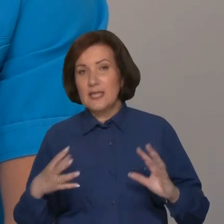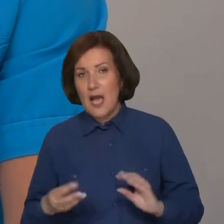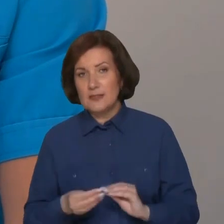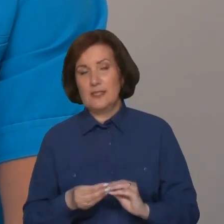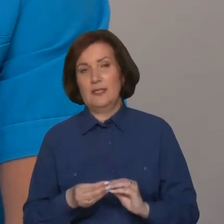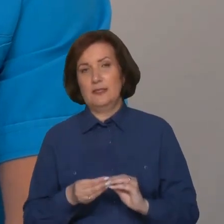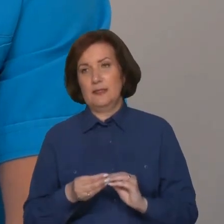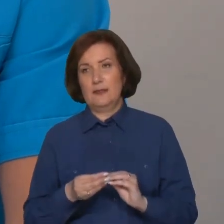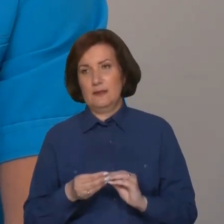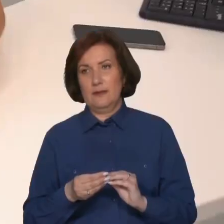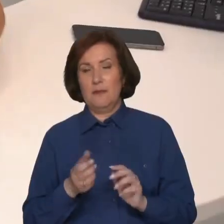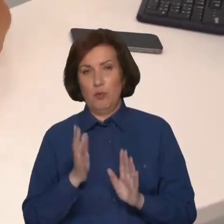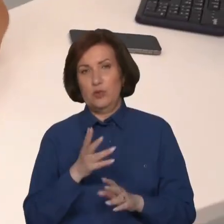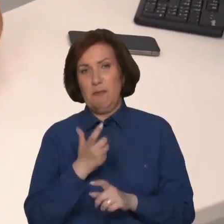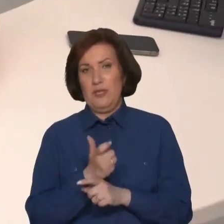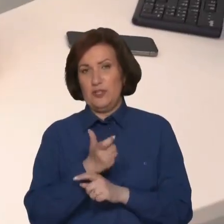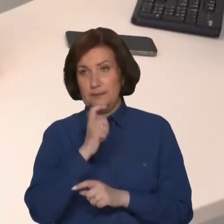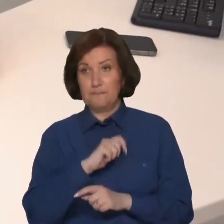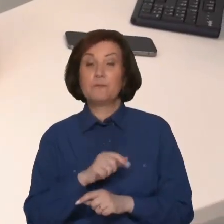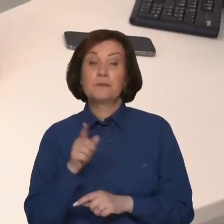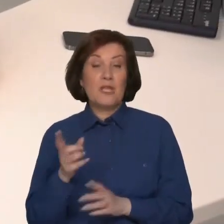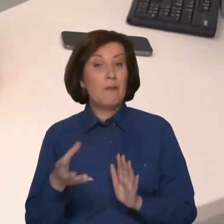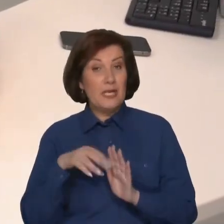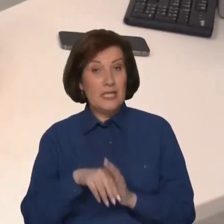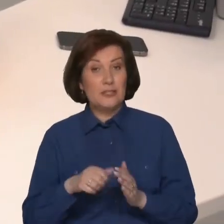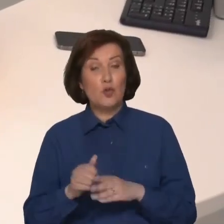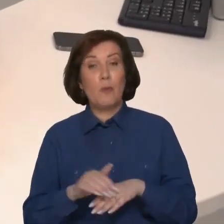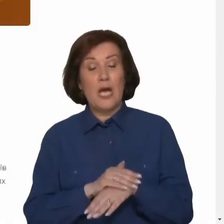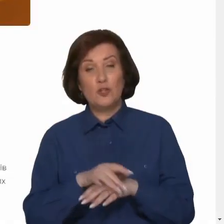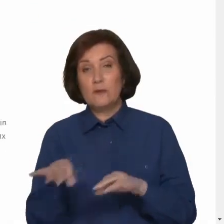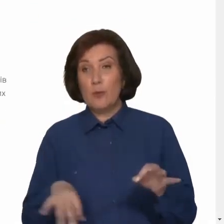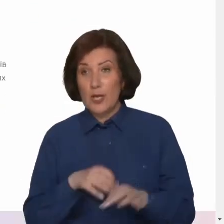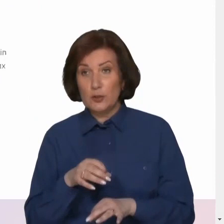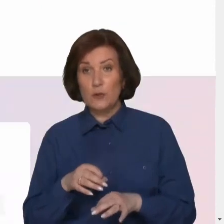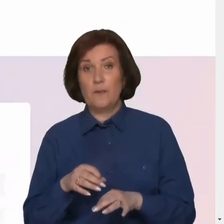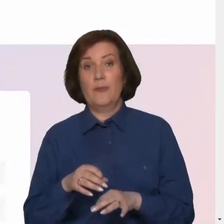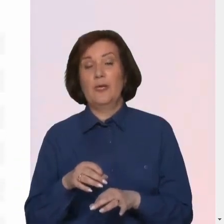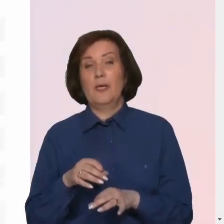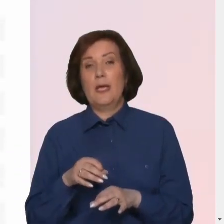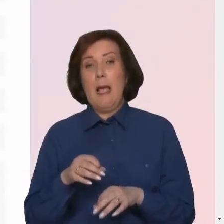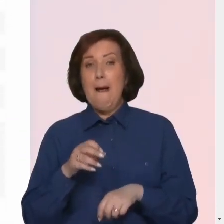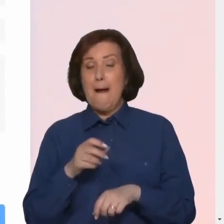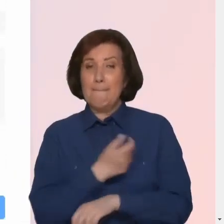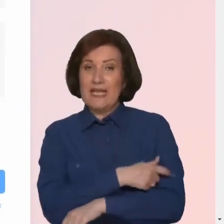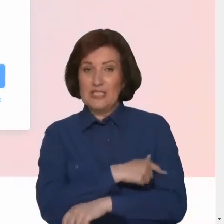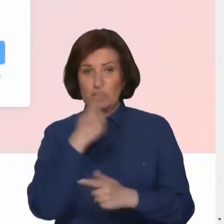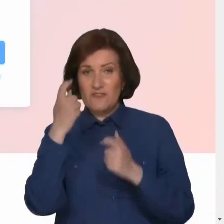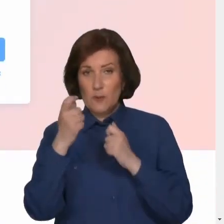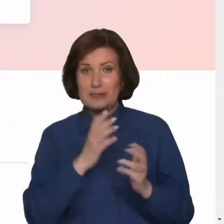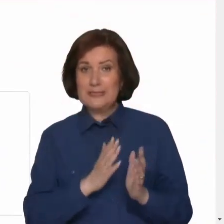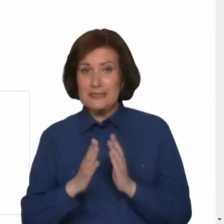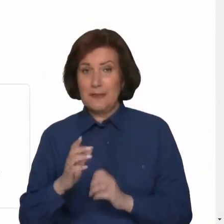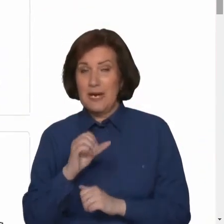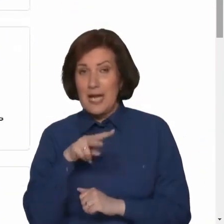наслідки зробити більш естетичними. Денис Юрченко приєднався до благодійного проєкту NoScar. Медична інформаційна